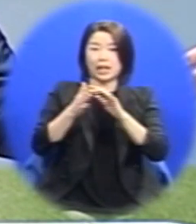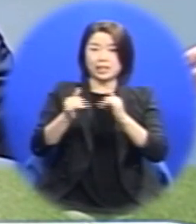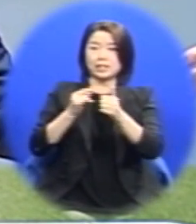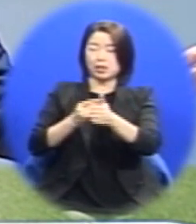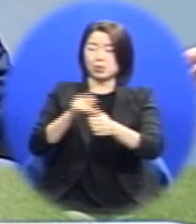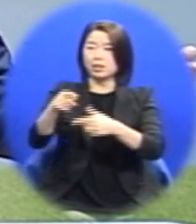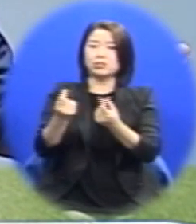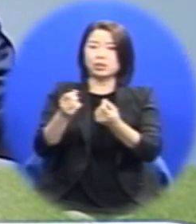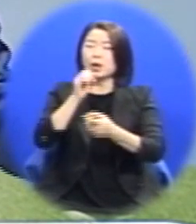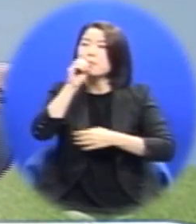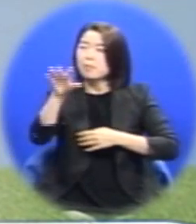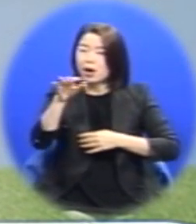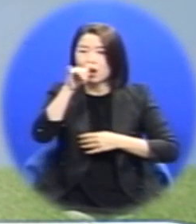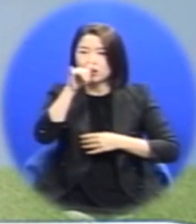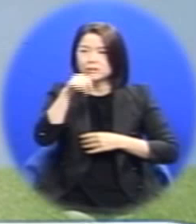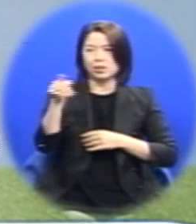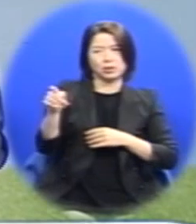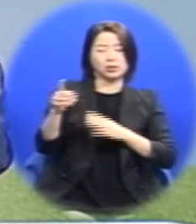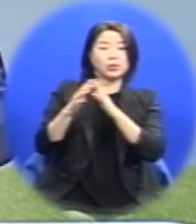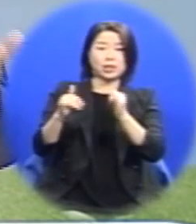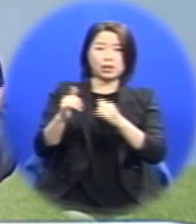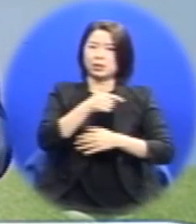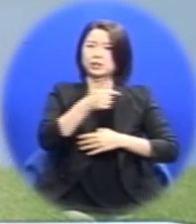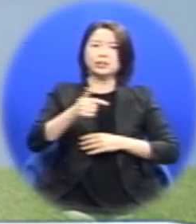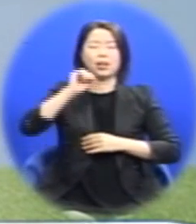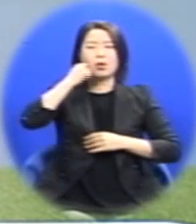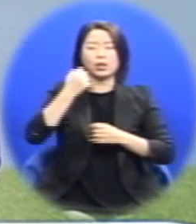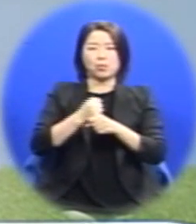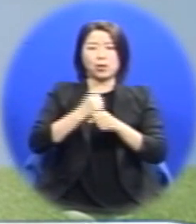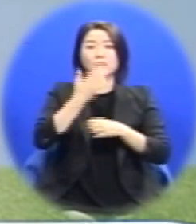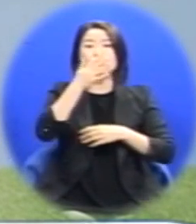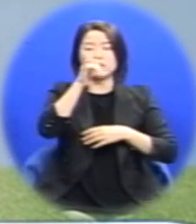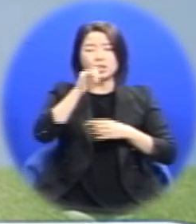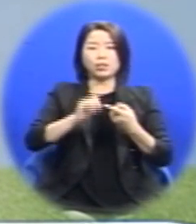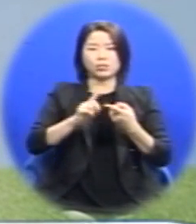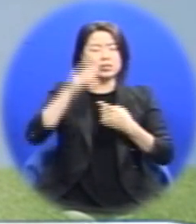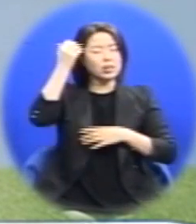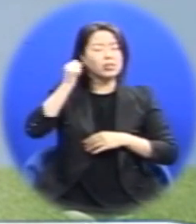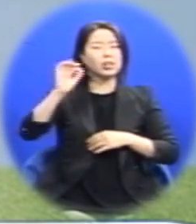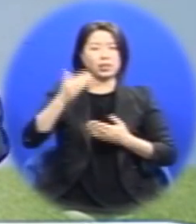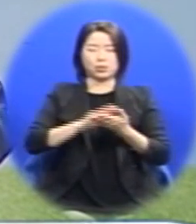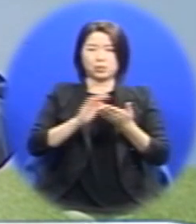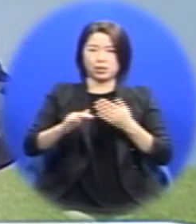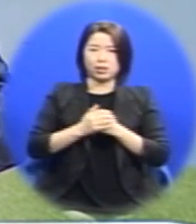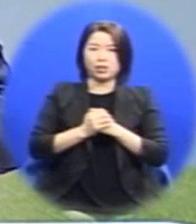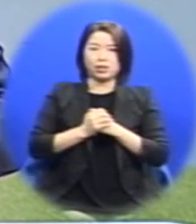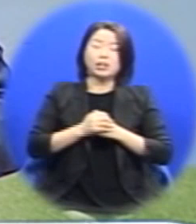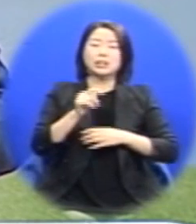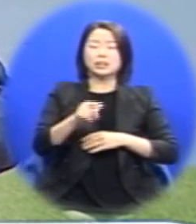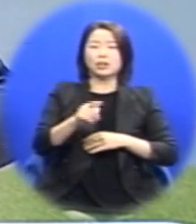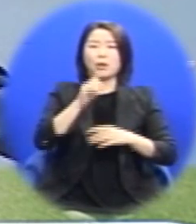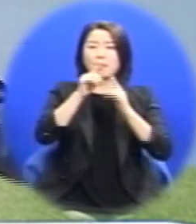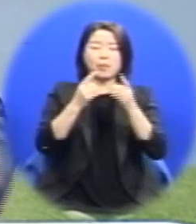그렇게 이야기하는 것은 그 사람을 크게 어렵게 만들 수 있다는 사실을 기억해야 합니다.